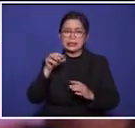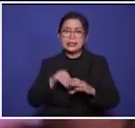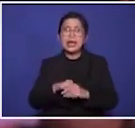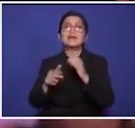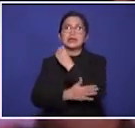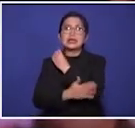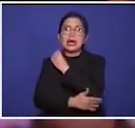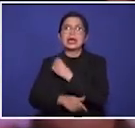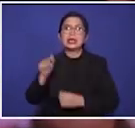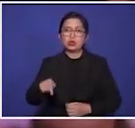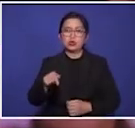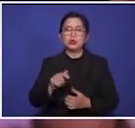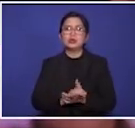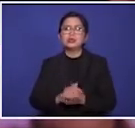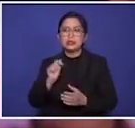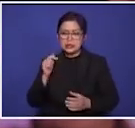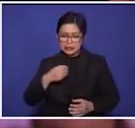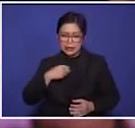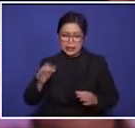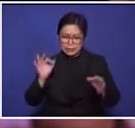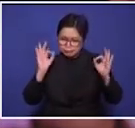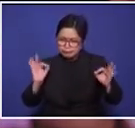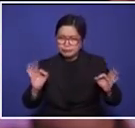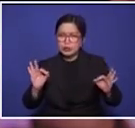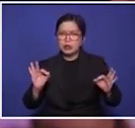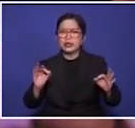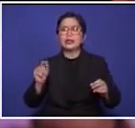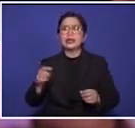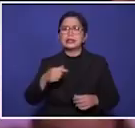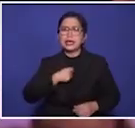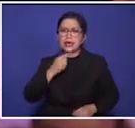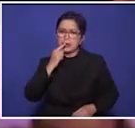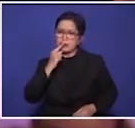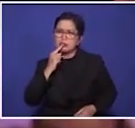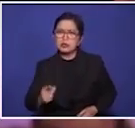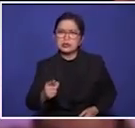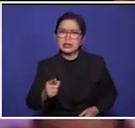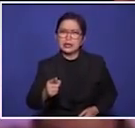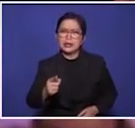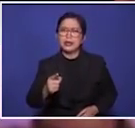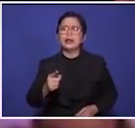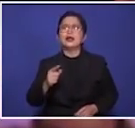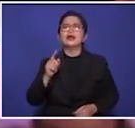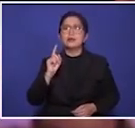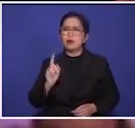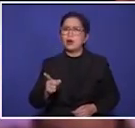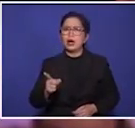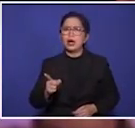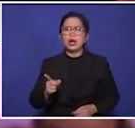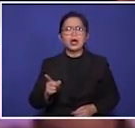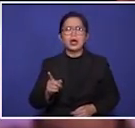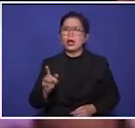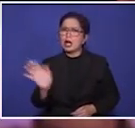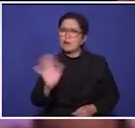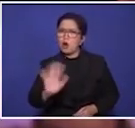menatar seluruh aparat penegak hukum saya akan instruksikan saya akan tegaskan bahwa tidak boleh